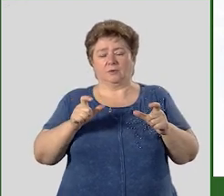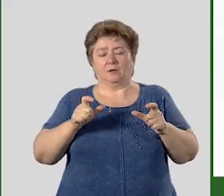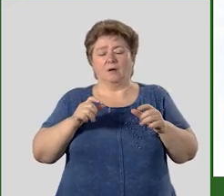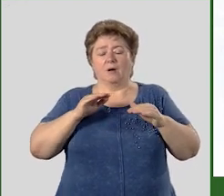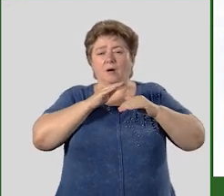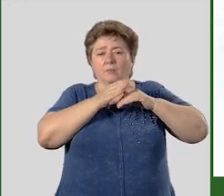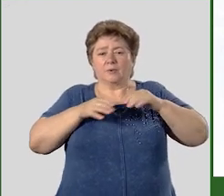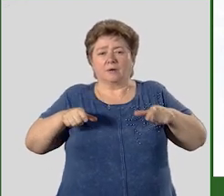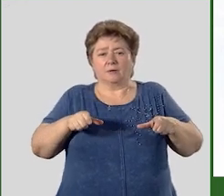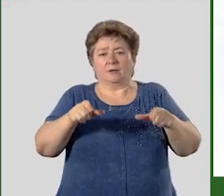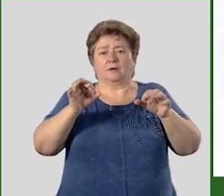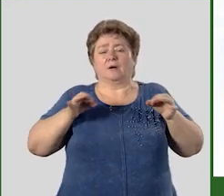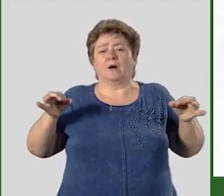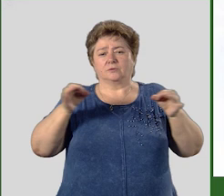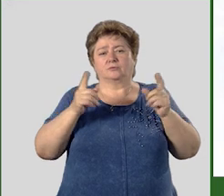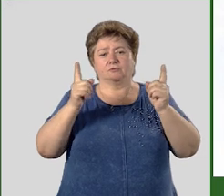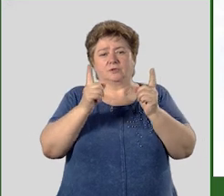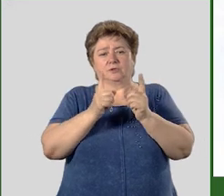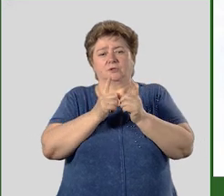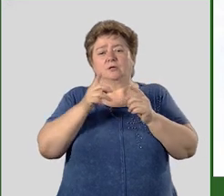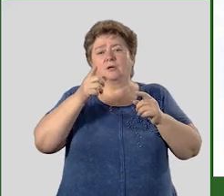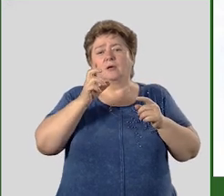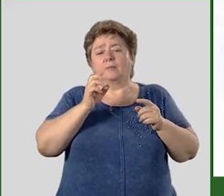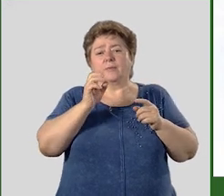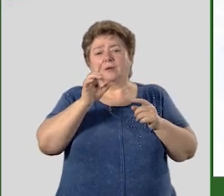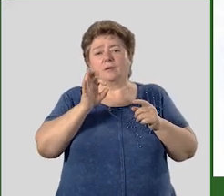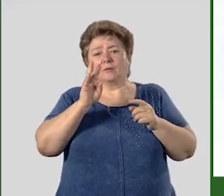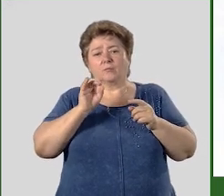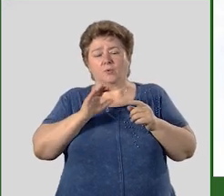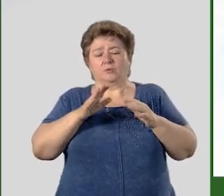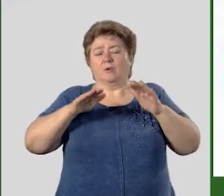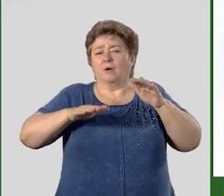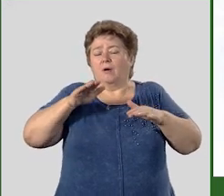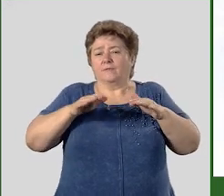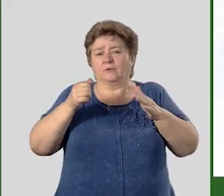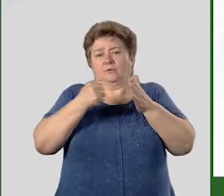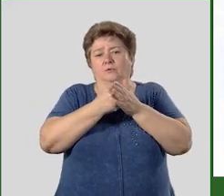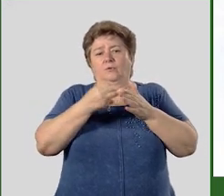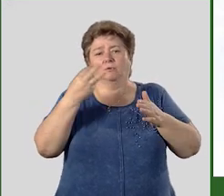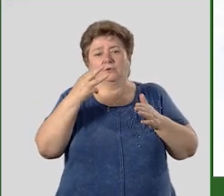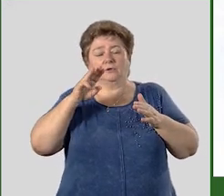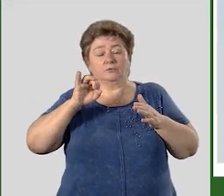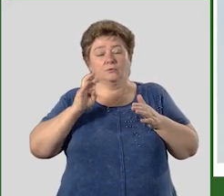По берегам рек и озер встречаются бегемоты массой до 3 тонн.